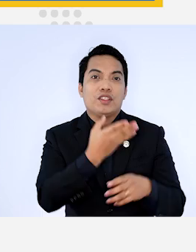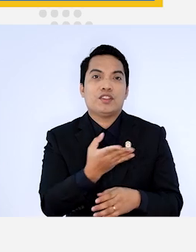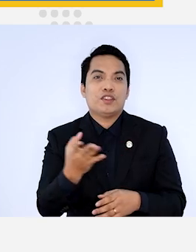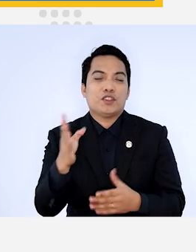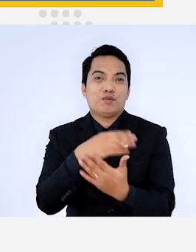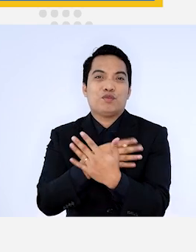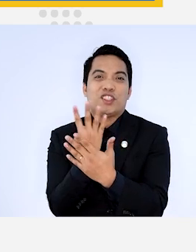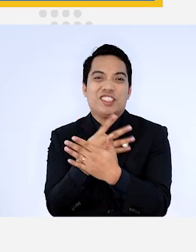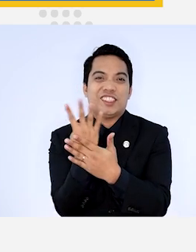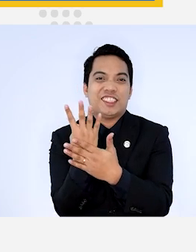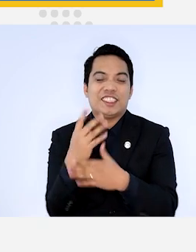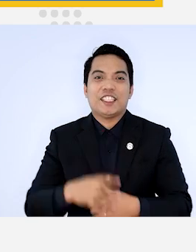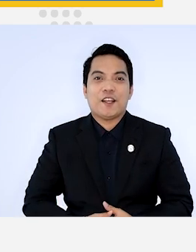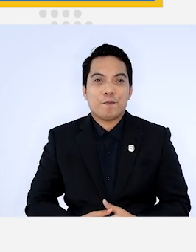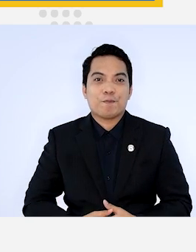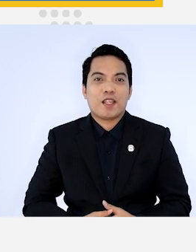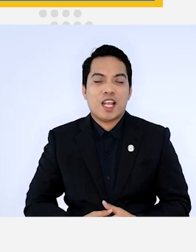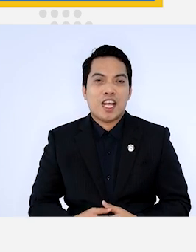media pages.